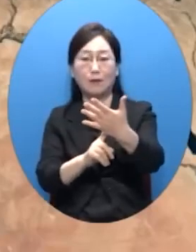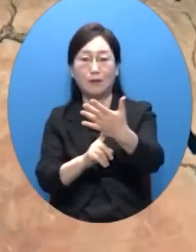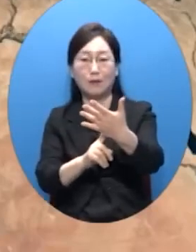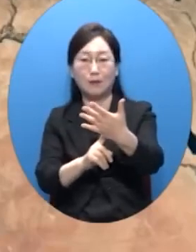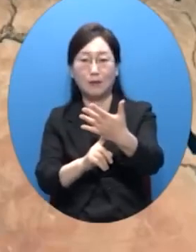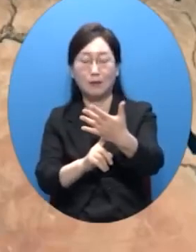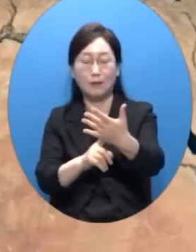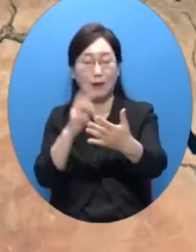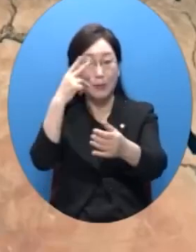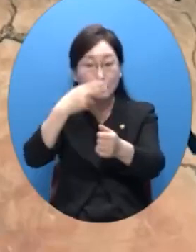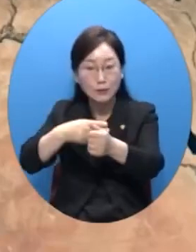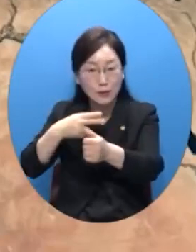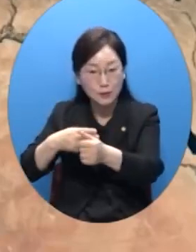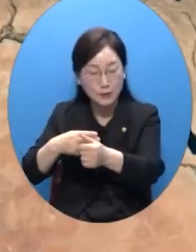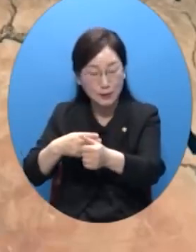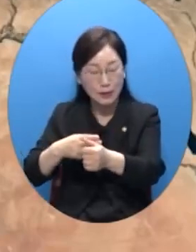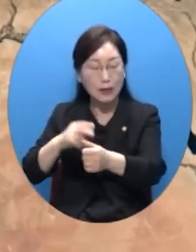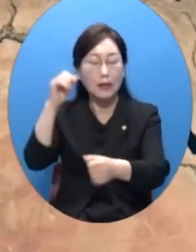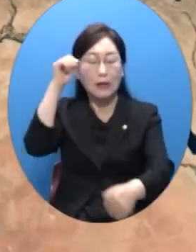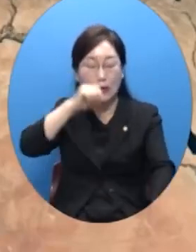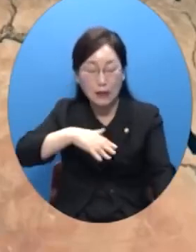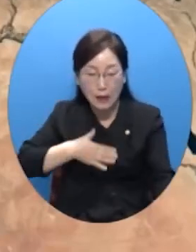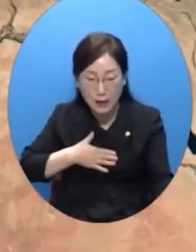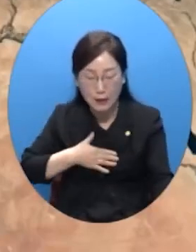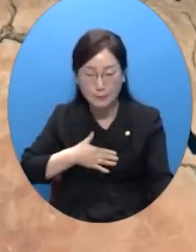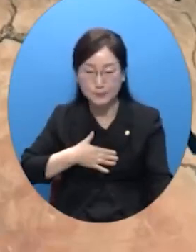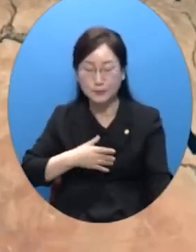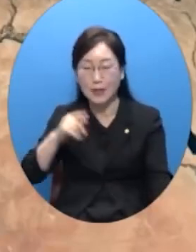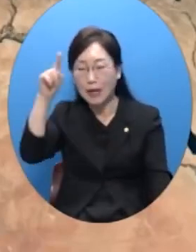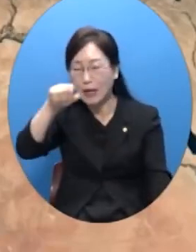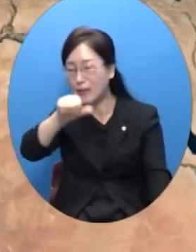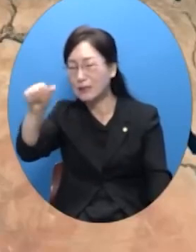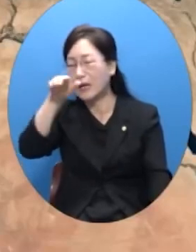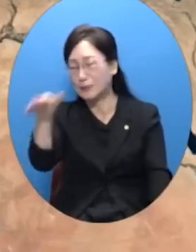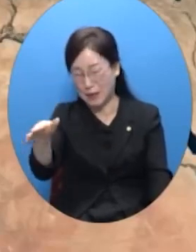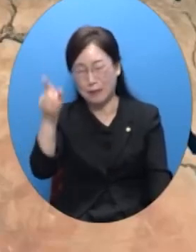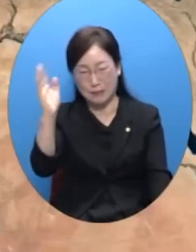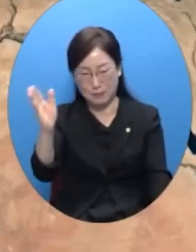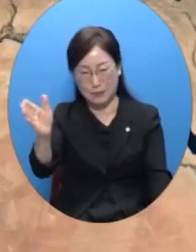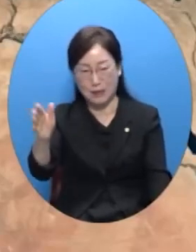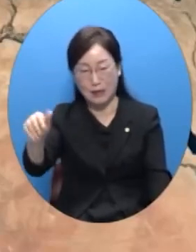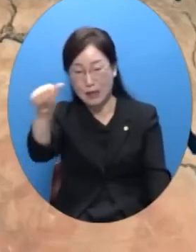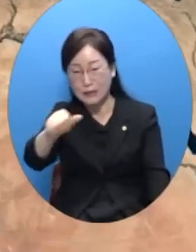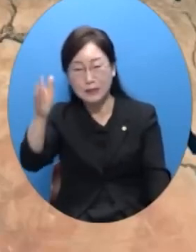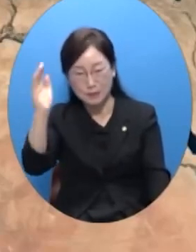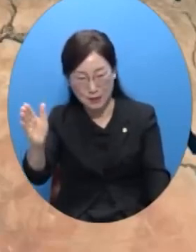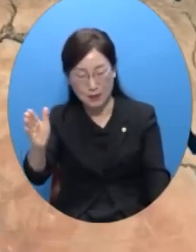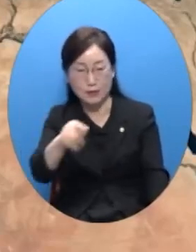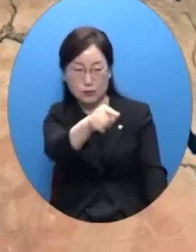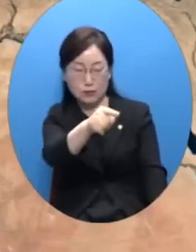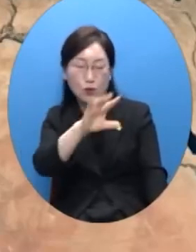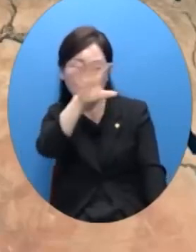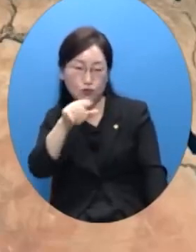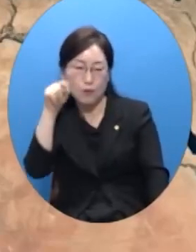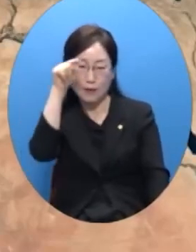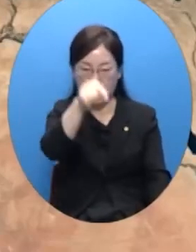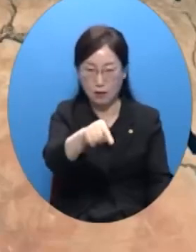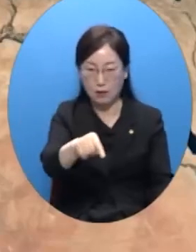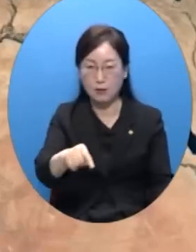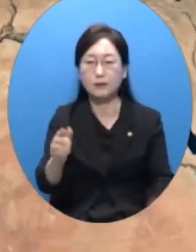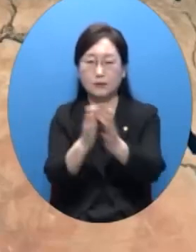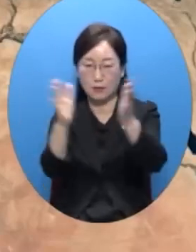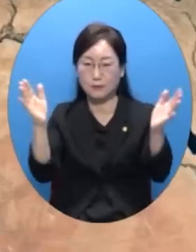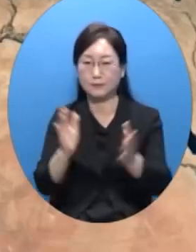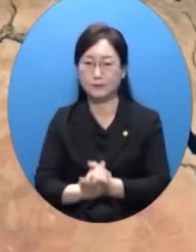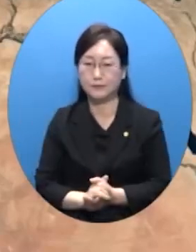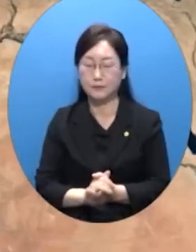그가 성교의 발걸음을 아시아에서 유럽으로 옮겨감으로 말미암아 온 유럽이 보호화되는 놀라운 역사가 나타나게 되었던